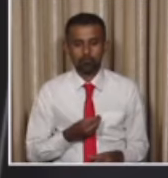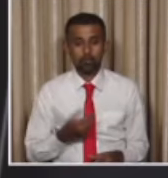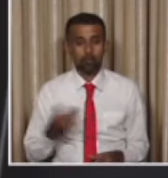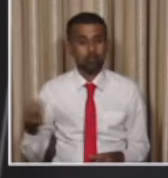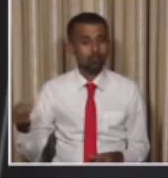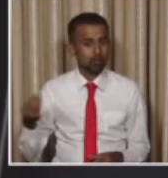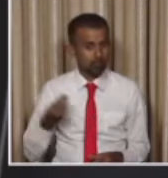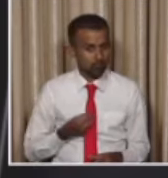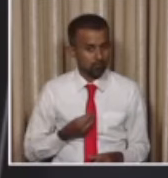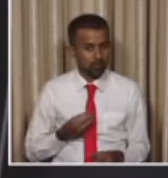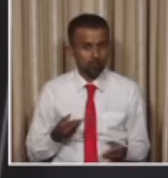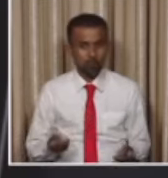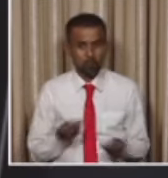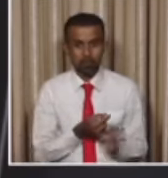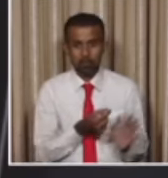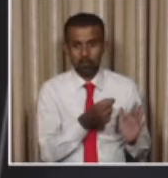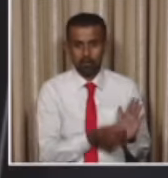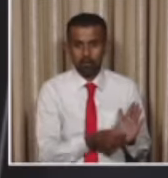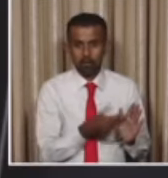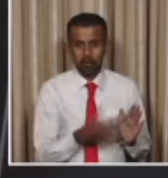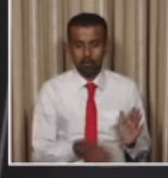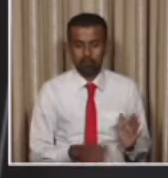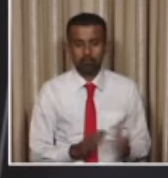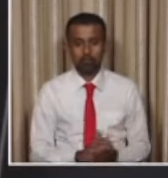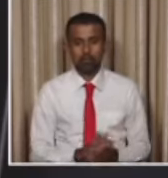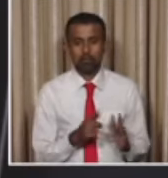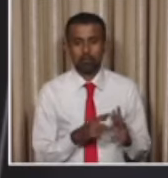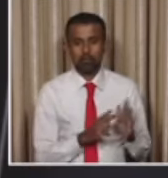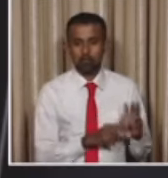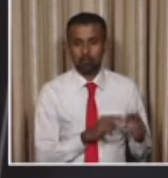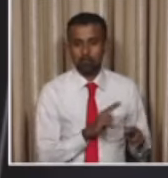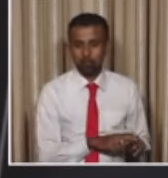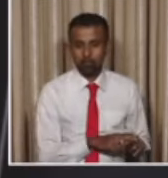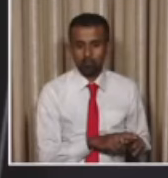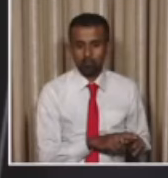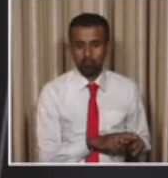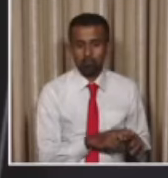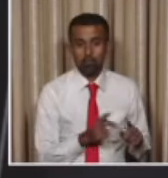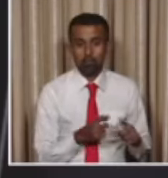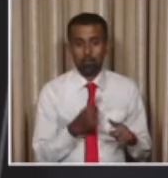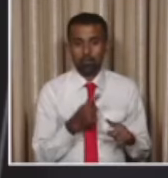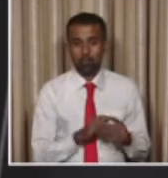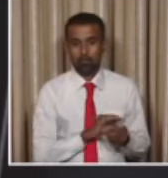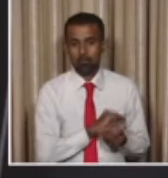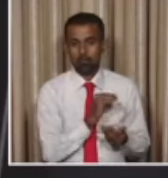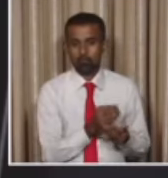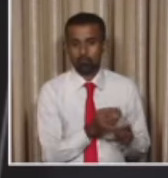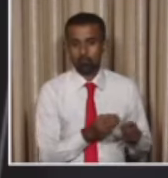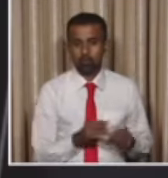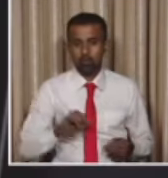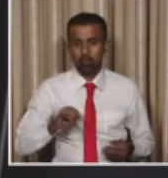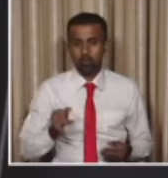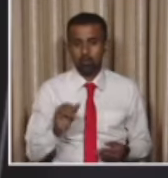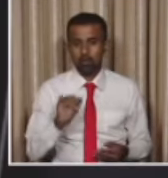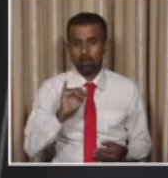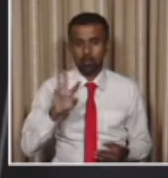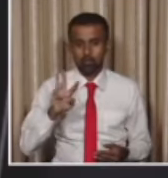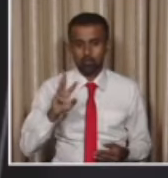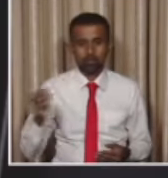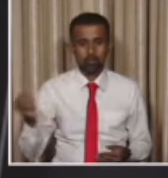ගැනීම සඳහා මේ ගිවිසුමේ අස්සම් කරලා තියෙන්නේ IMF එක extended fund facility යටතේ 663ක්